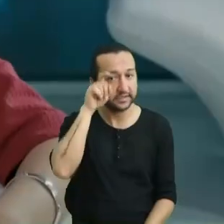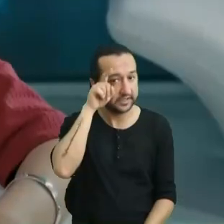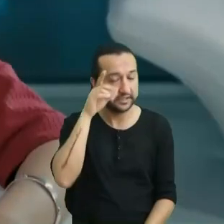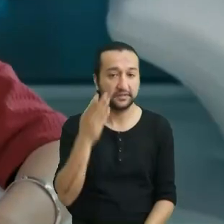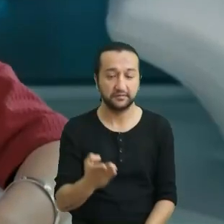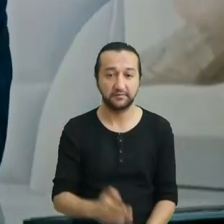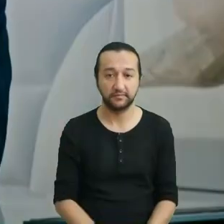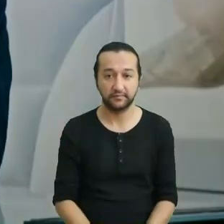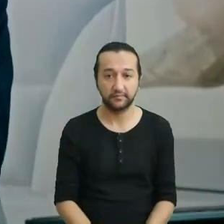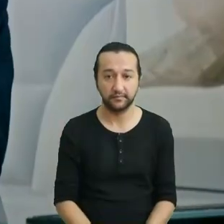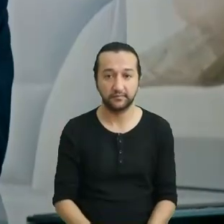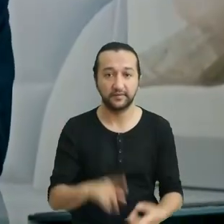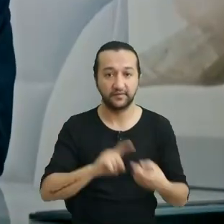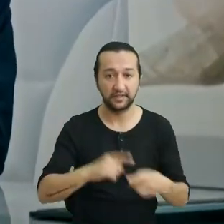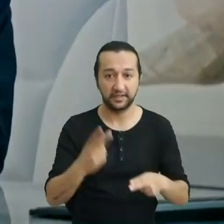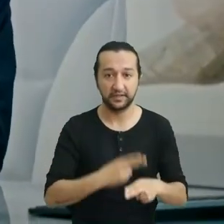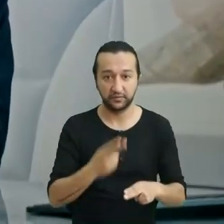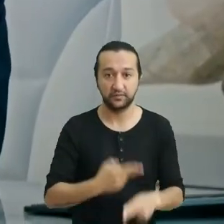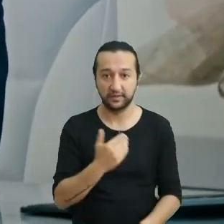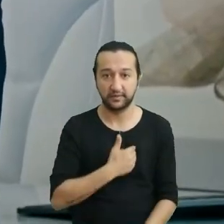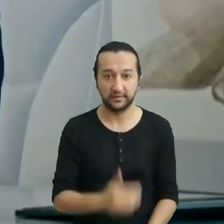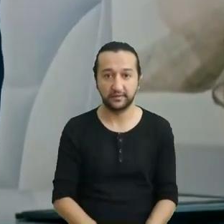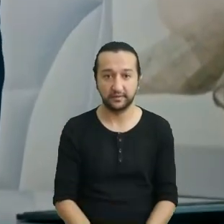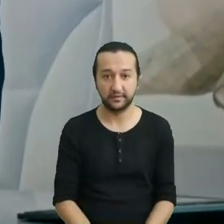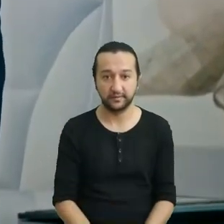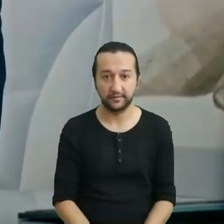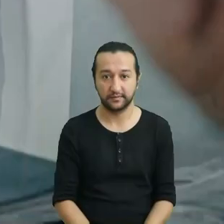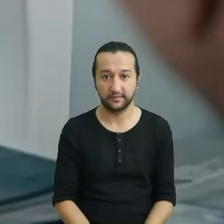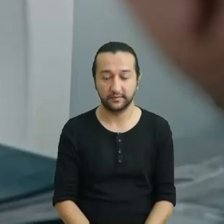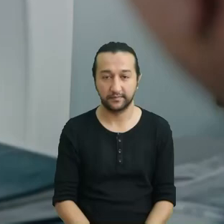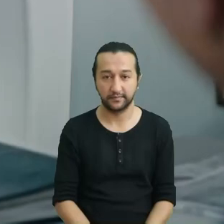zeki ve tecrübeli.